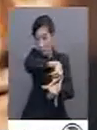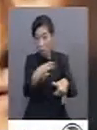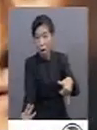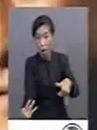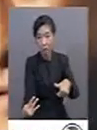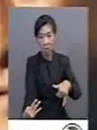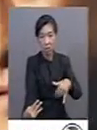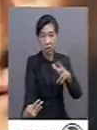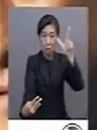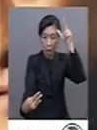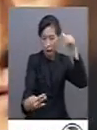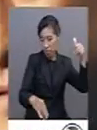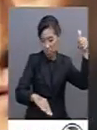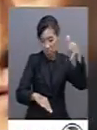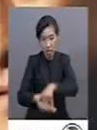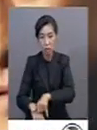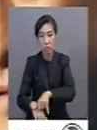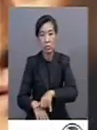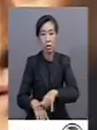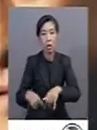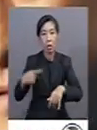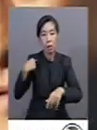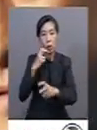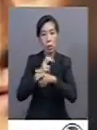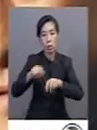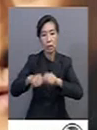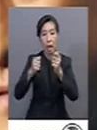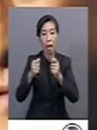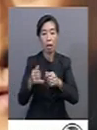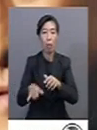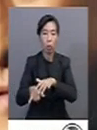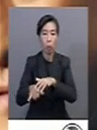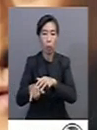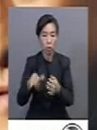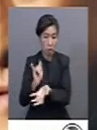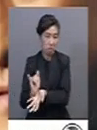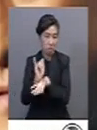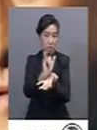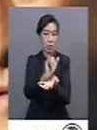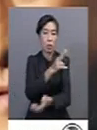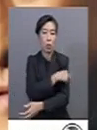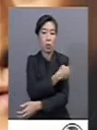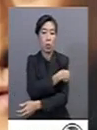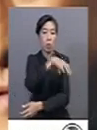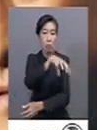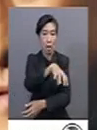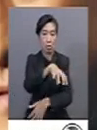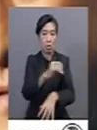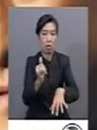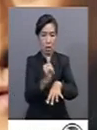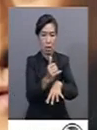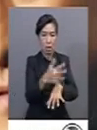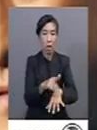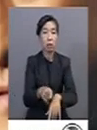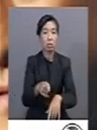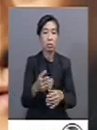นม้ากระทืบบริเวณหลังทำให้กระดูกแตกด้วยเจ้าหน้าที่ก็นำตัวหลิวเต้าหัวส่งโรงพยาบาลแล้วเ